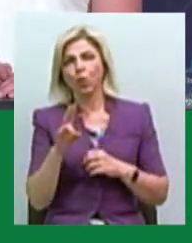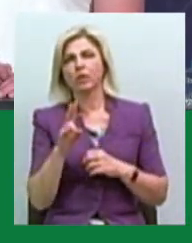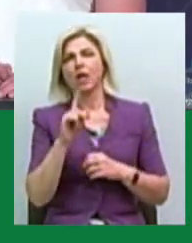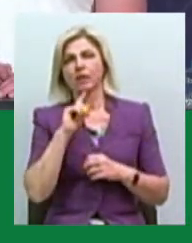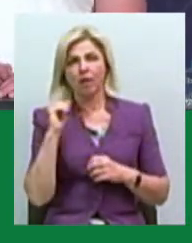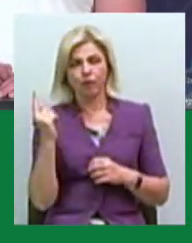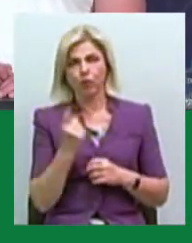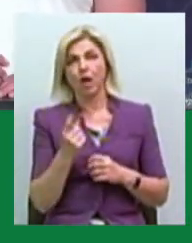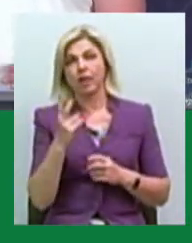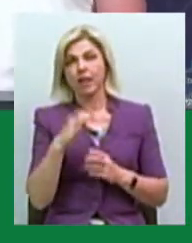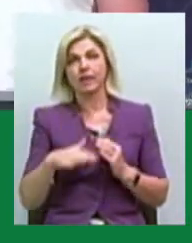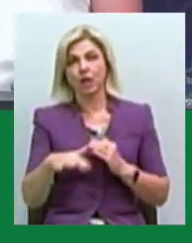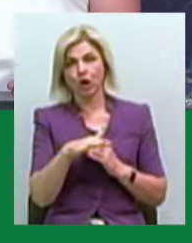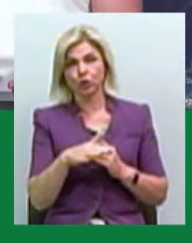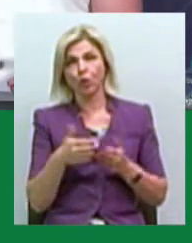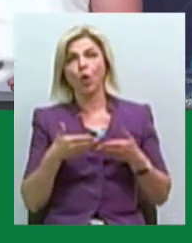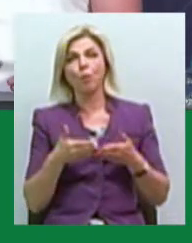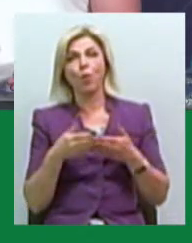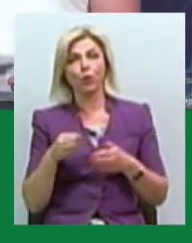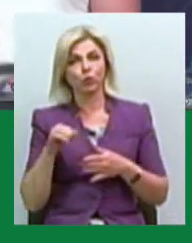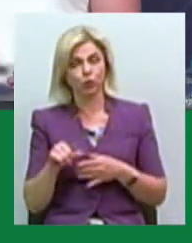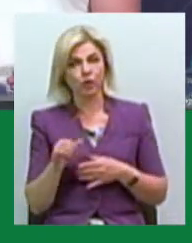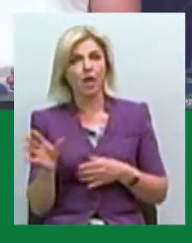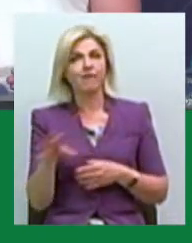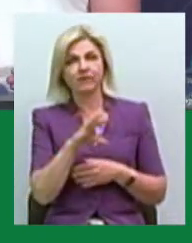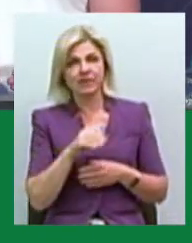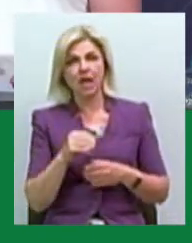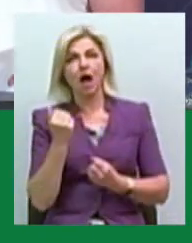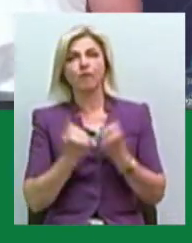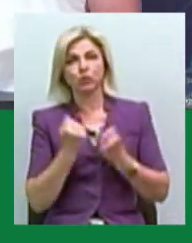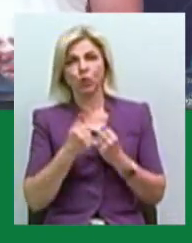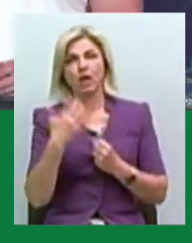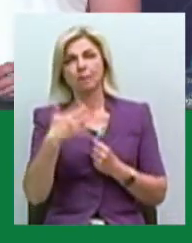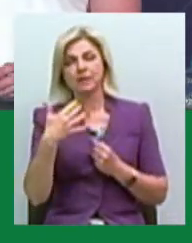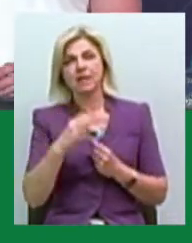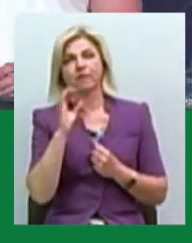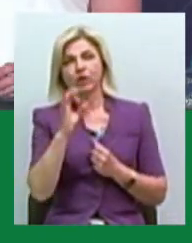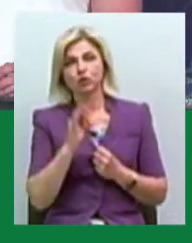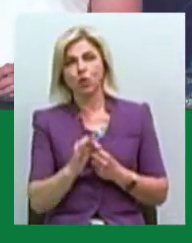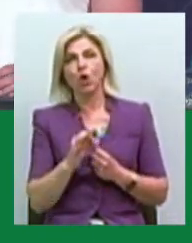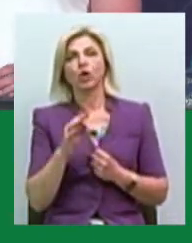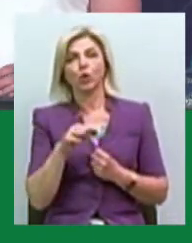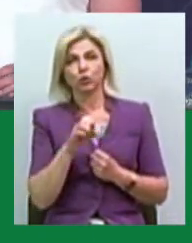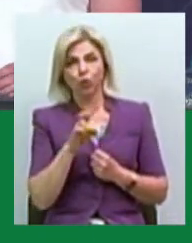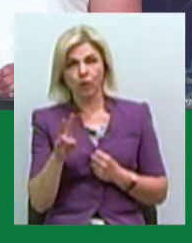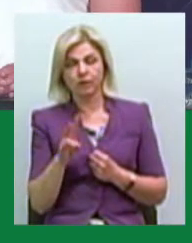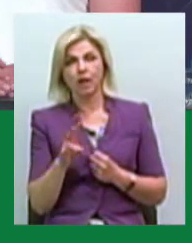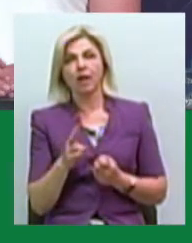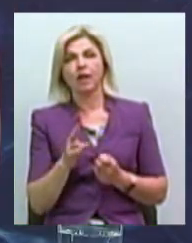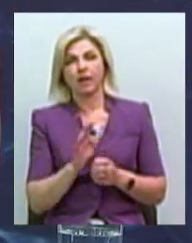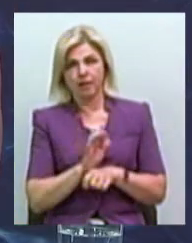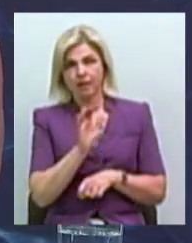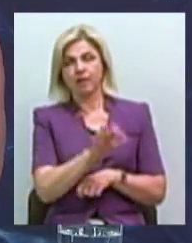на території морського порту. Всі автомобілі, 50% вантажів, тобто 7,5 мільйонів тонн, іде